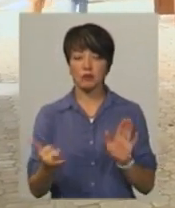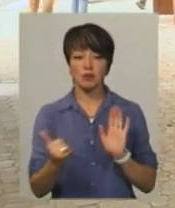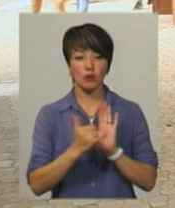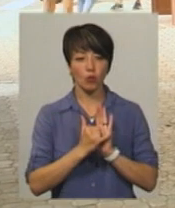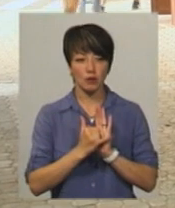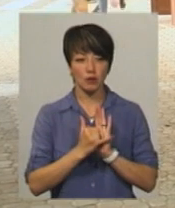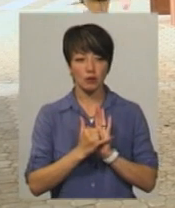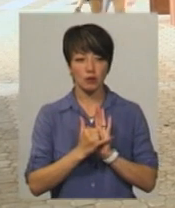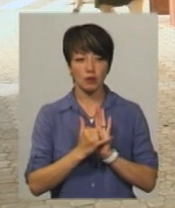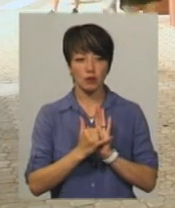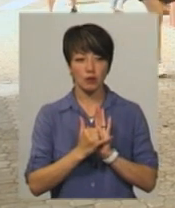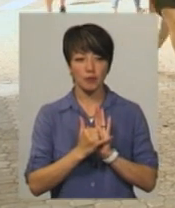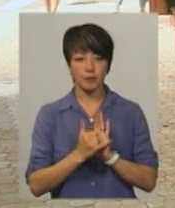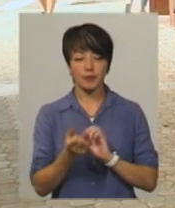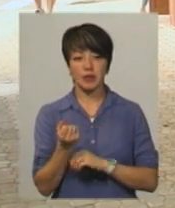встановлено